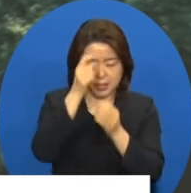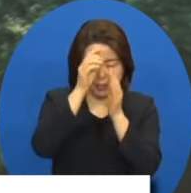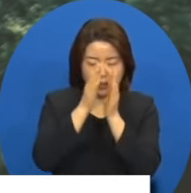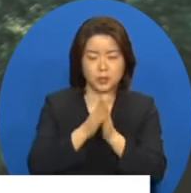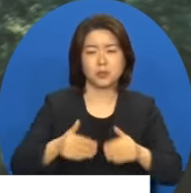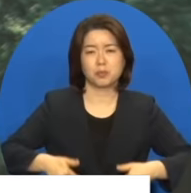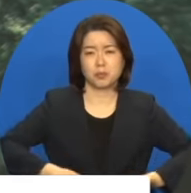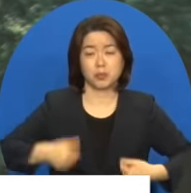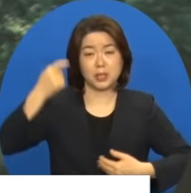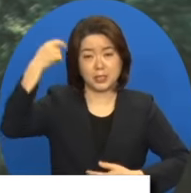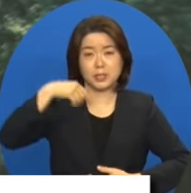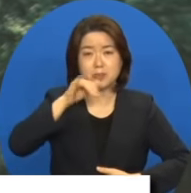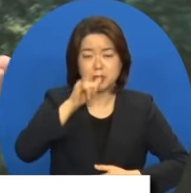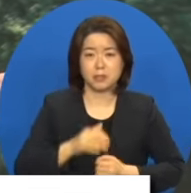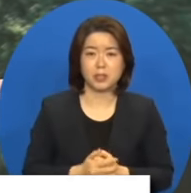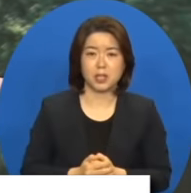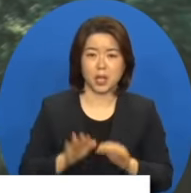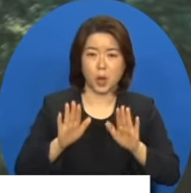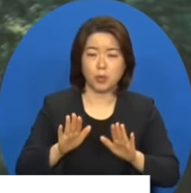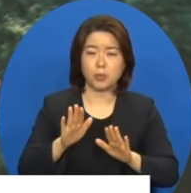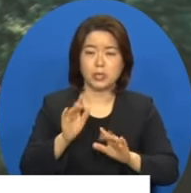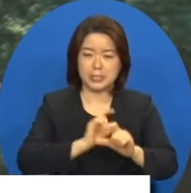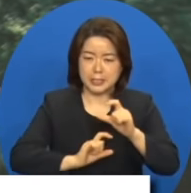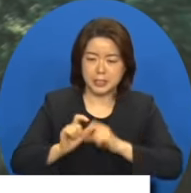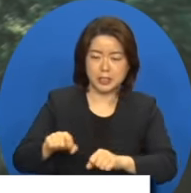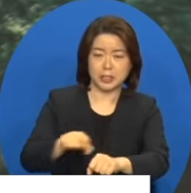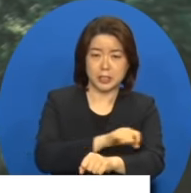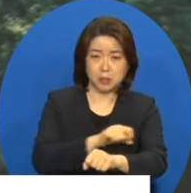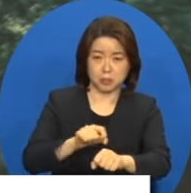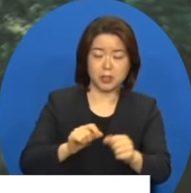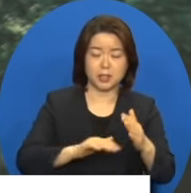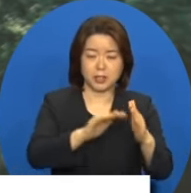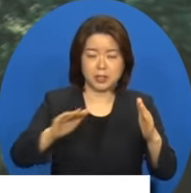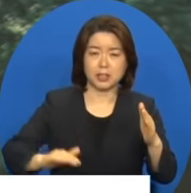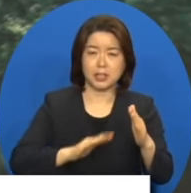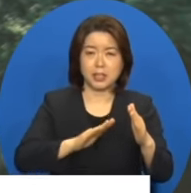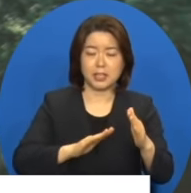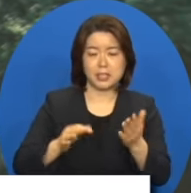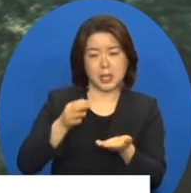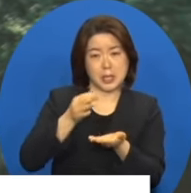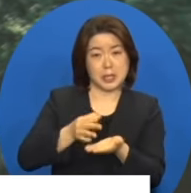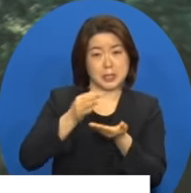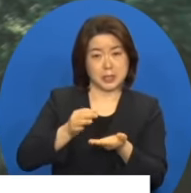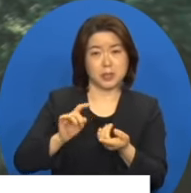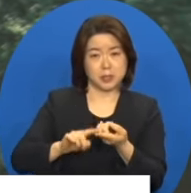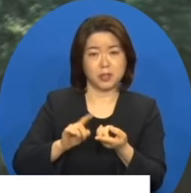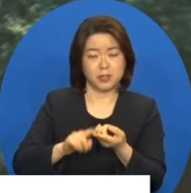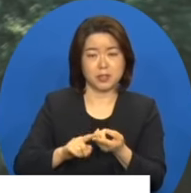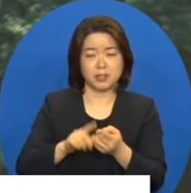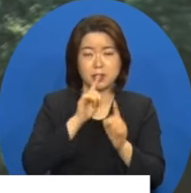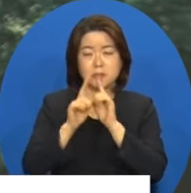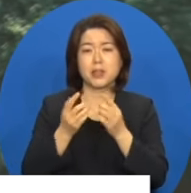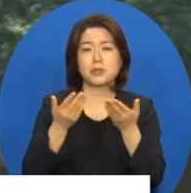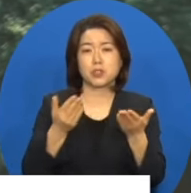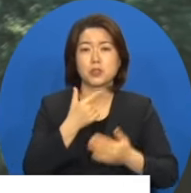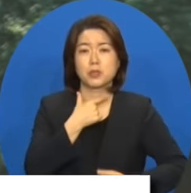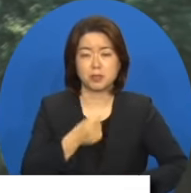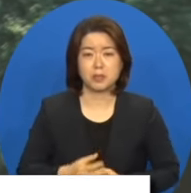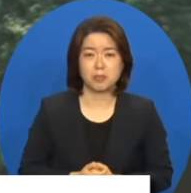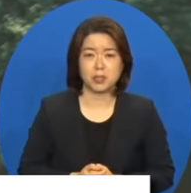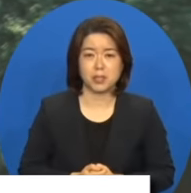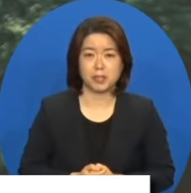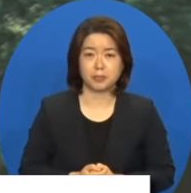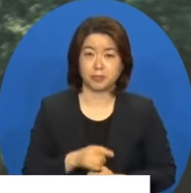받습니다. 오늘은 특별히 가정의 재정 문제에 대해서 여러분들과 말씀을 나누고 싶습니다. 이